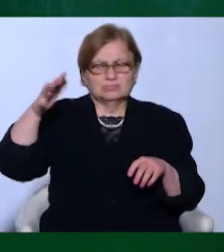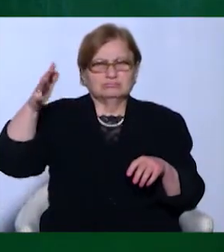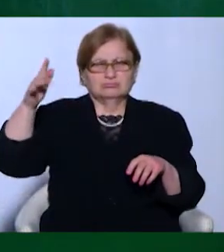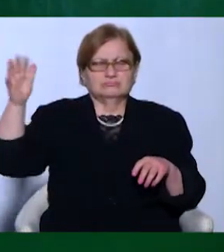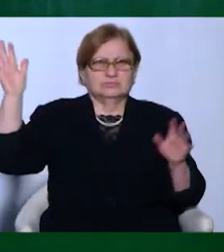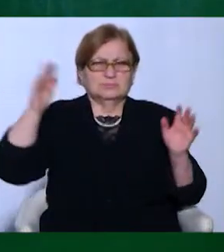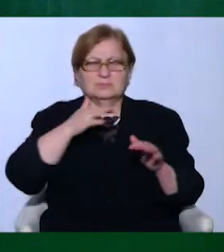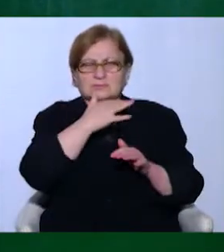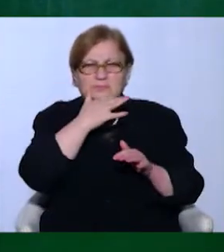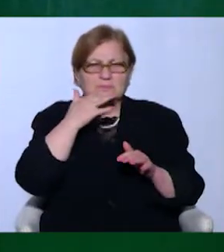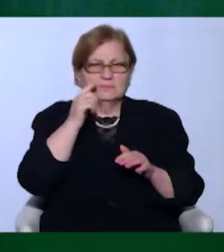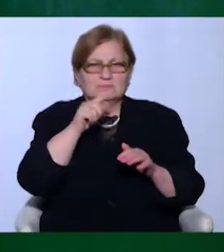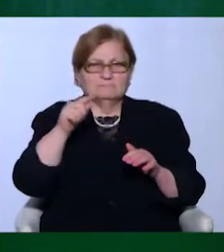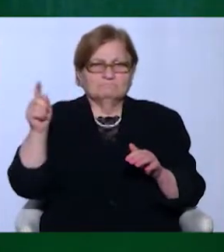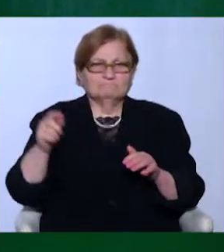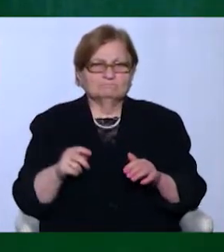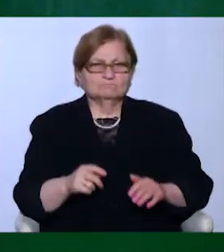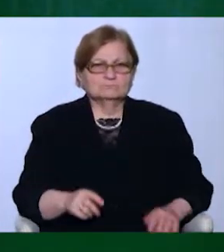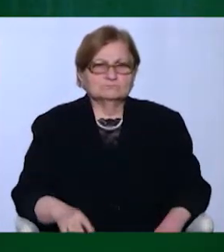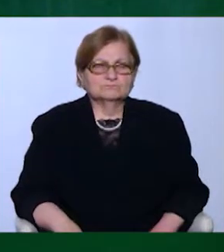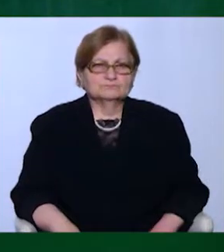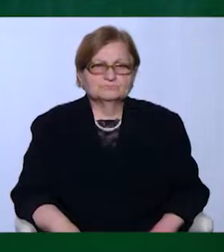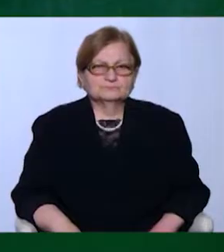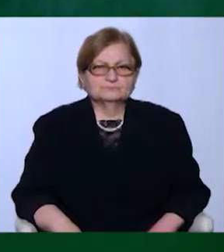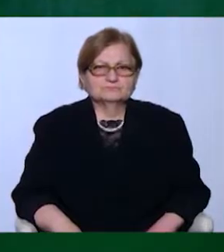72, 4 ჯერ 24,